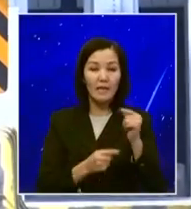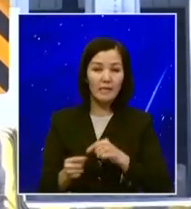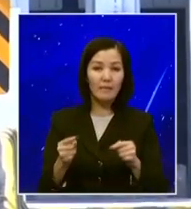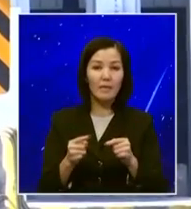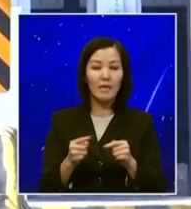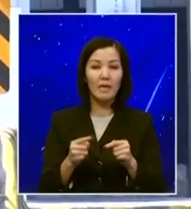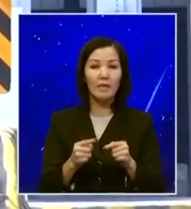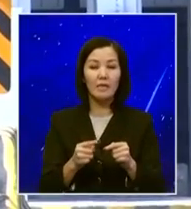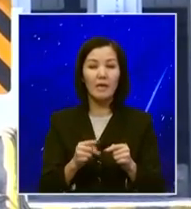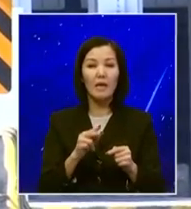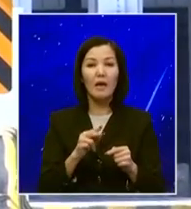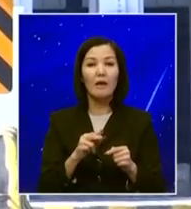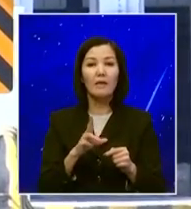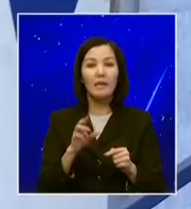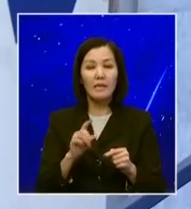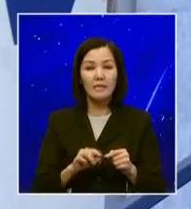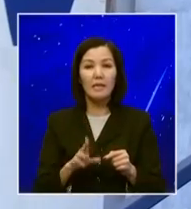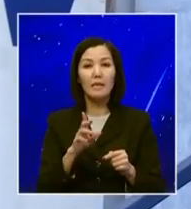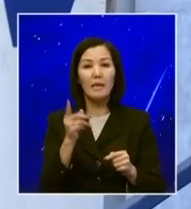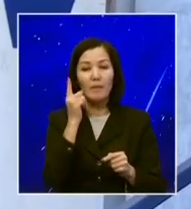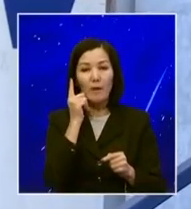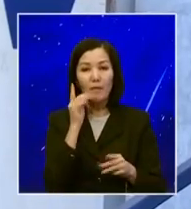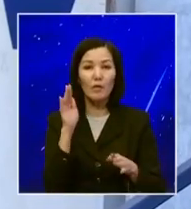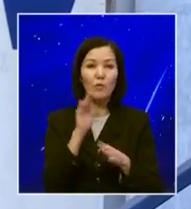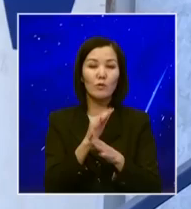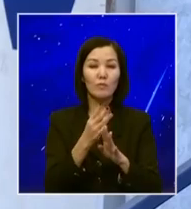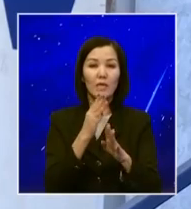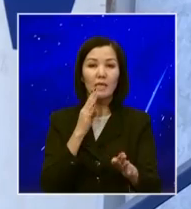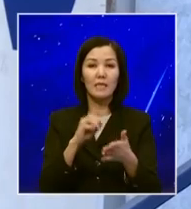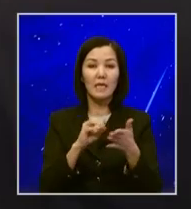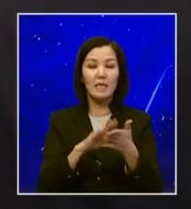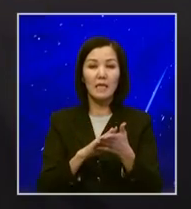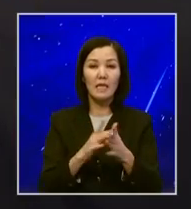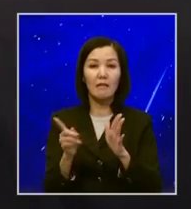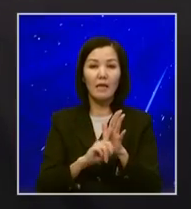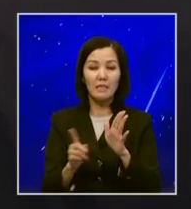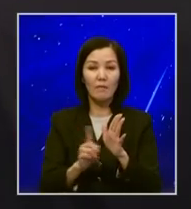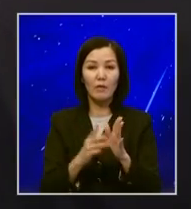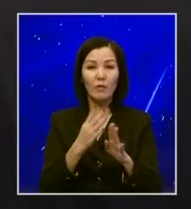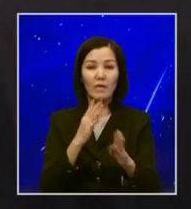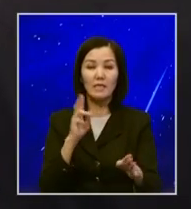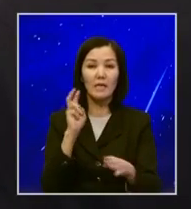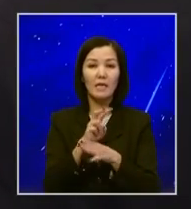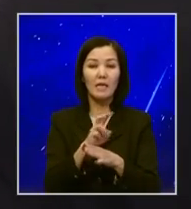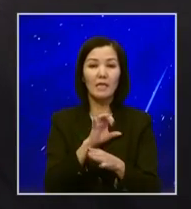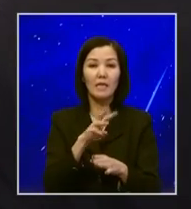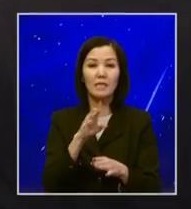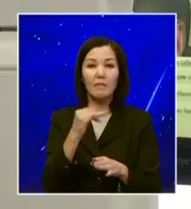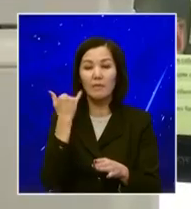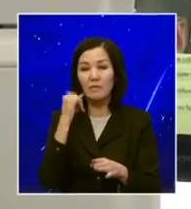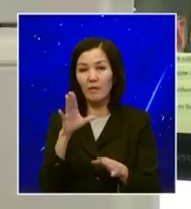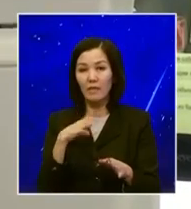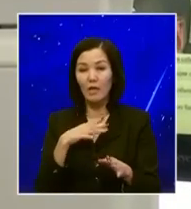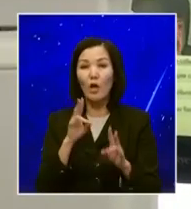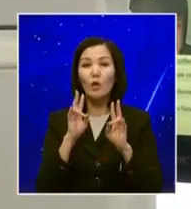GoCargo, KZ веб-сайты немесе мобильді қосымша арқылы кезек алады. Яғни тасымалдаушыларға кезегі келгенде SMS хабарлама